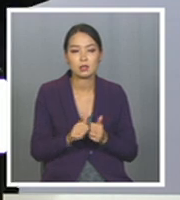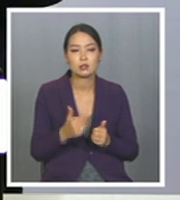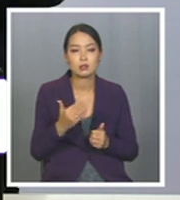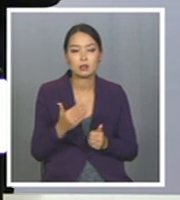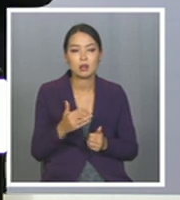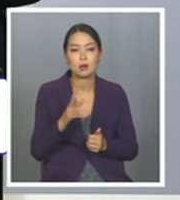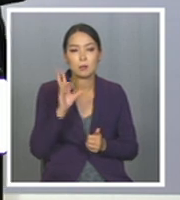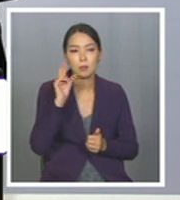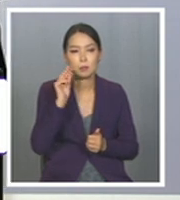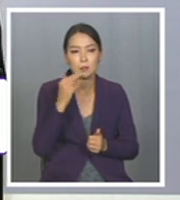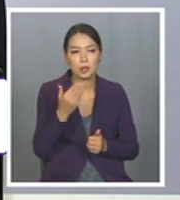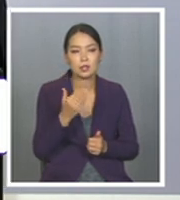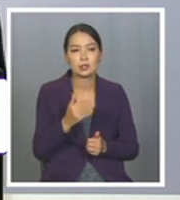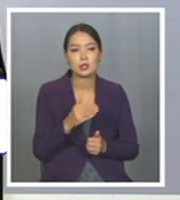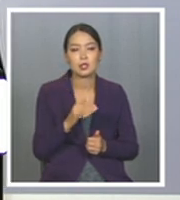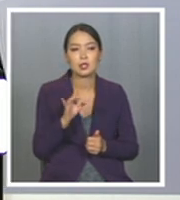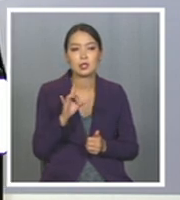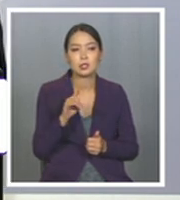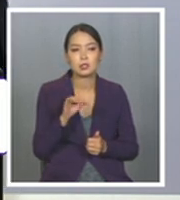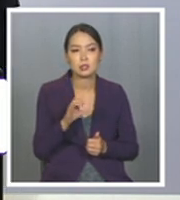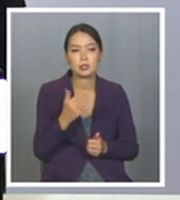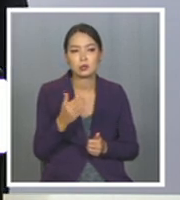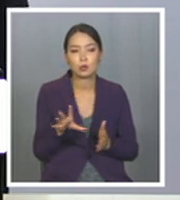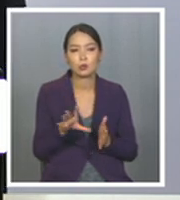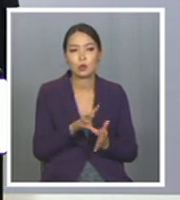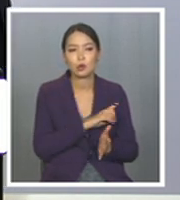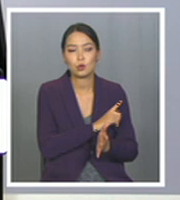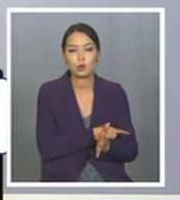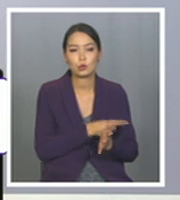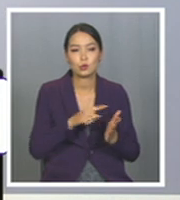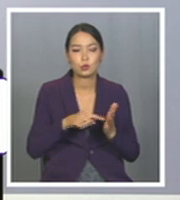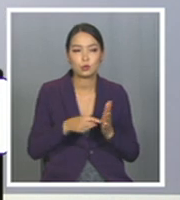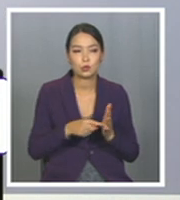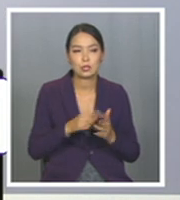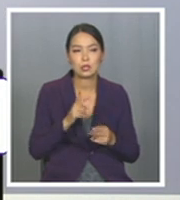анықтасақ болады. Мысалы, резистордағы кернеу тоқ күшін көбейтеміз кедергіге,